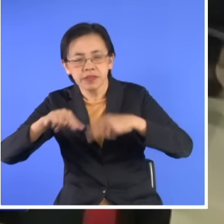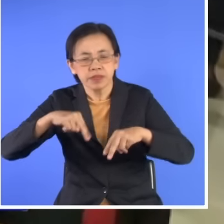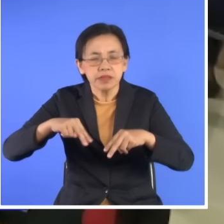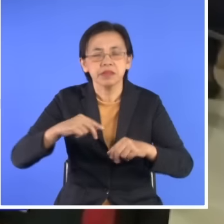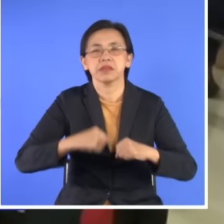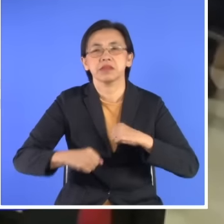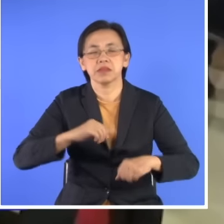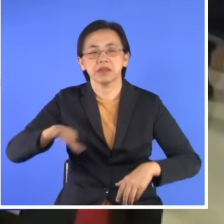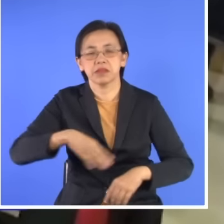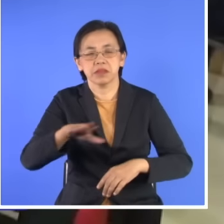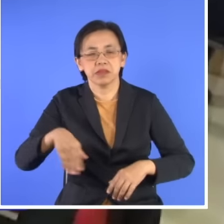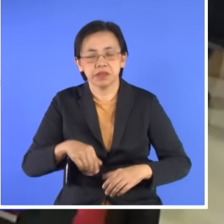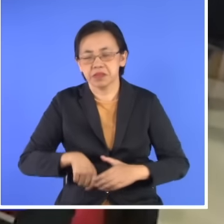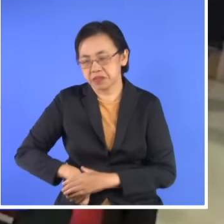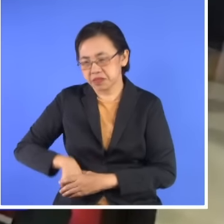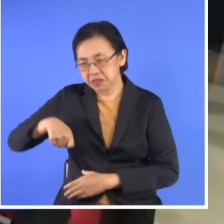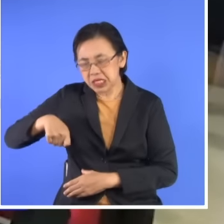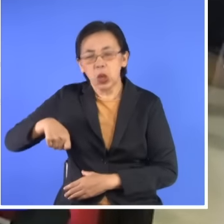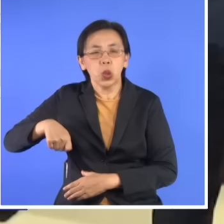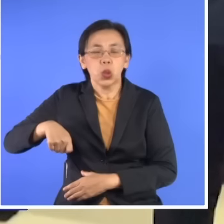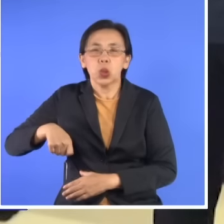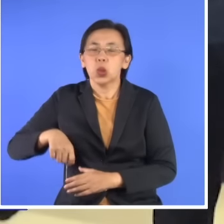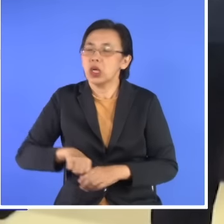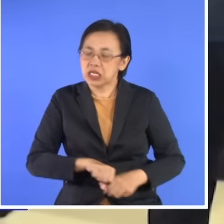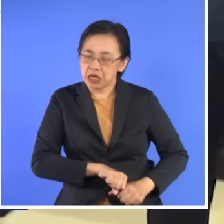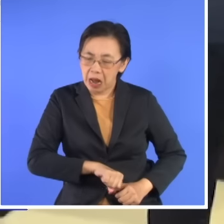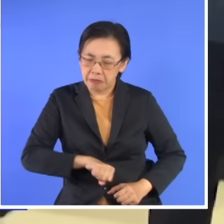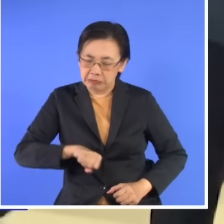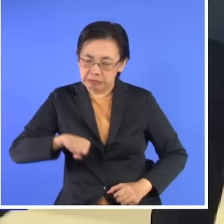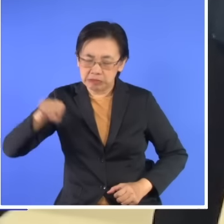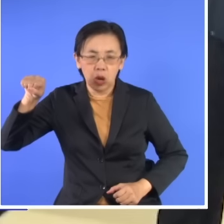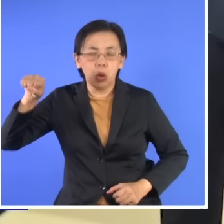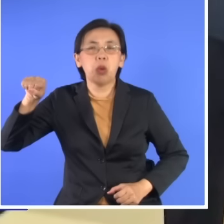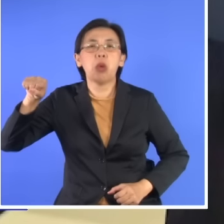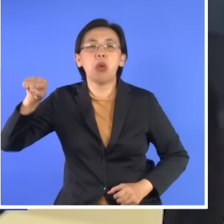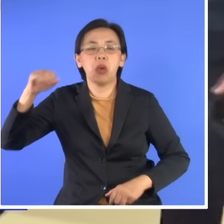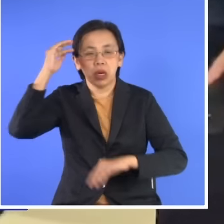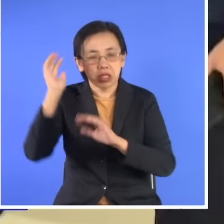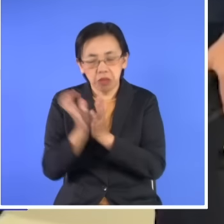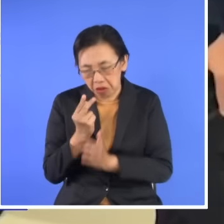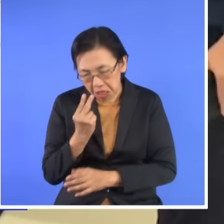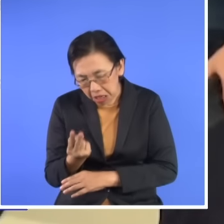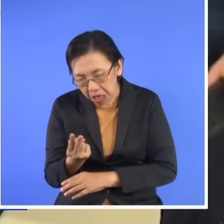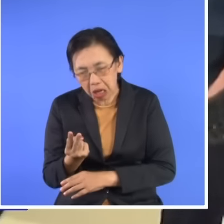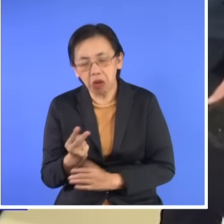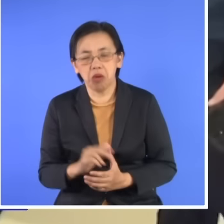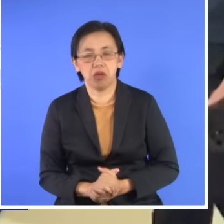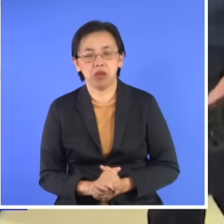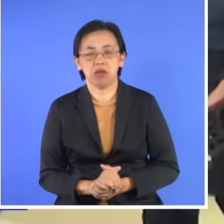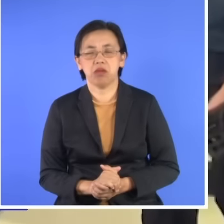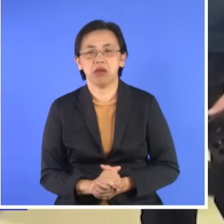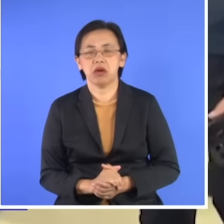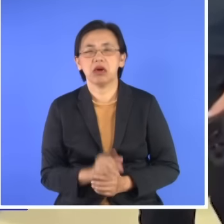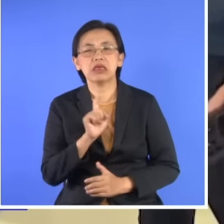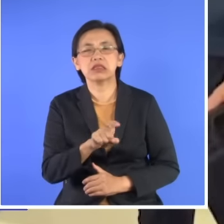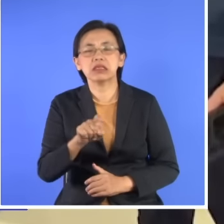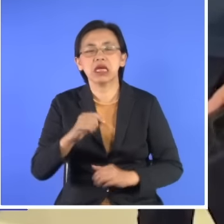เนี่ยชักมีดออกมาจากเอวนะโอ้โหนี่ดึงออกมาปื๊ดออกมาให้ตำรวจดูนี่นะครับทีนี้สอบถามทั้งหมดเนี่ยนะอย่างที่บอก